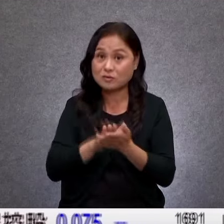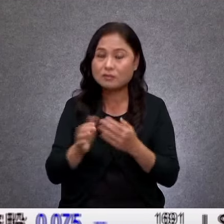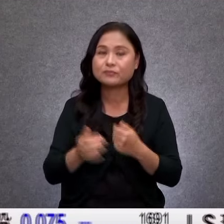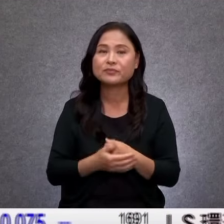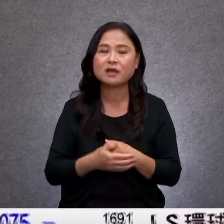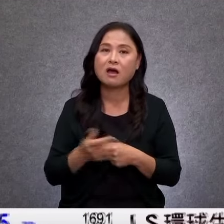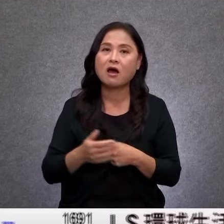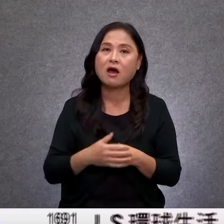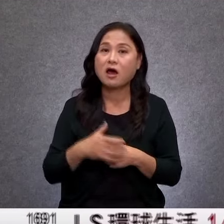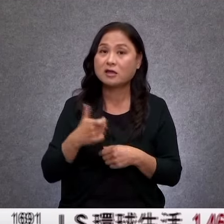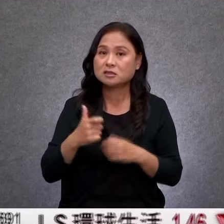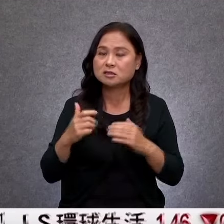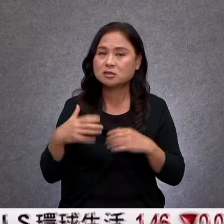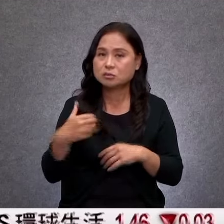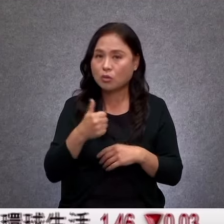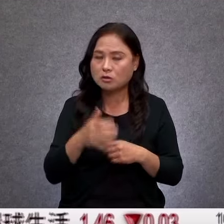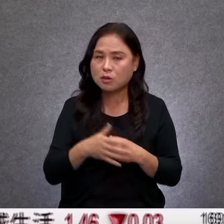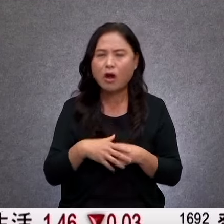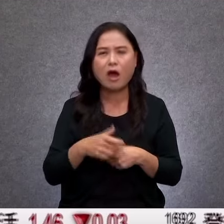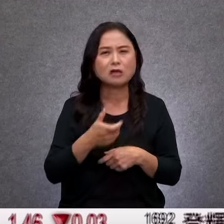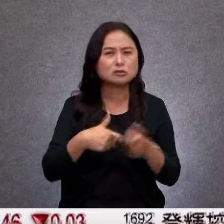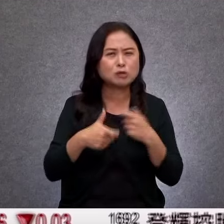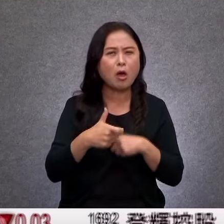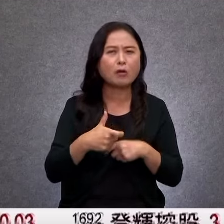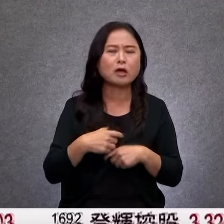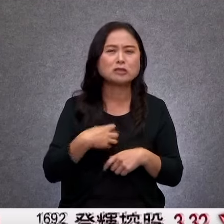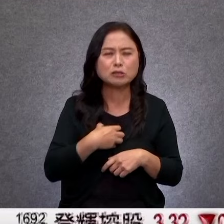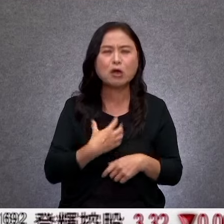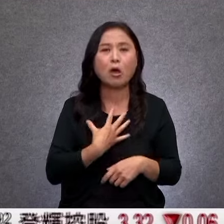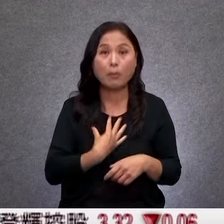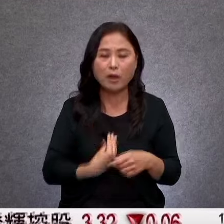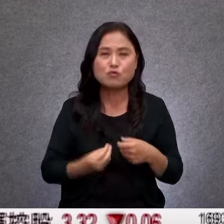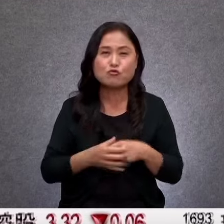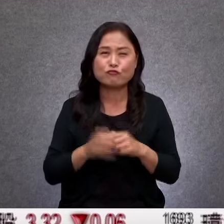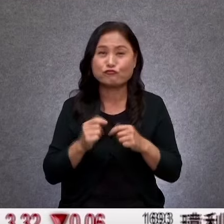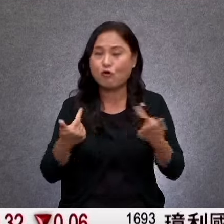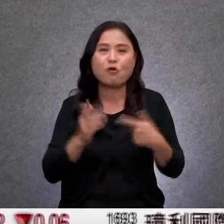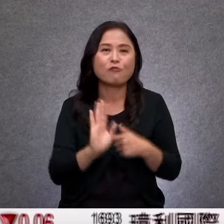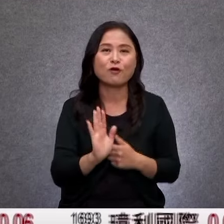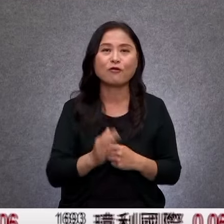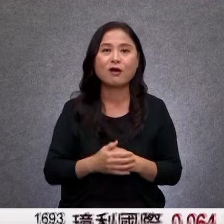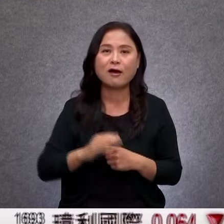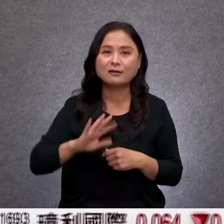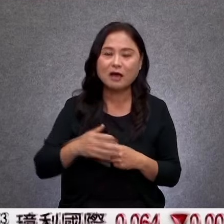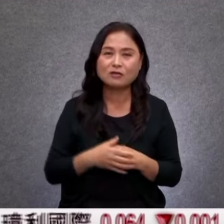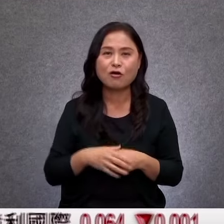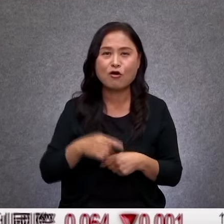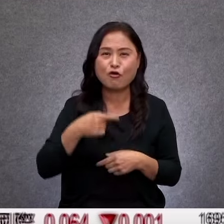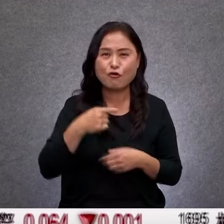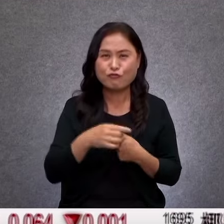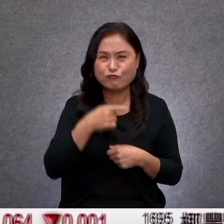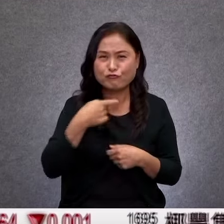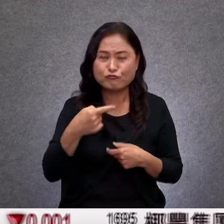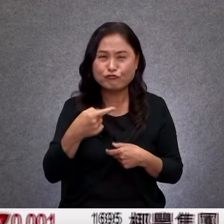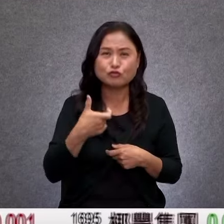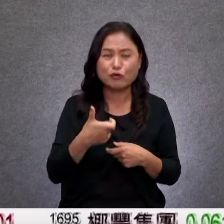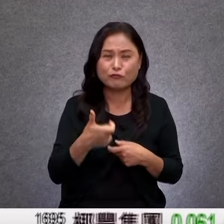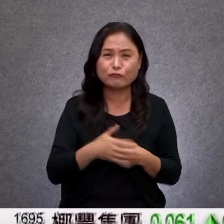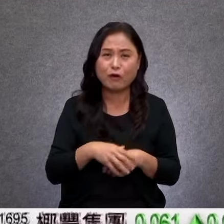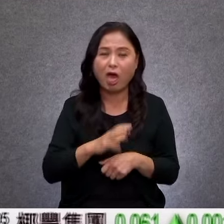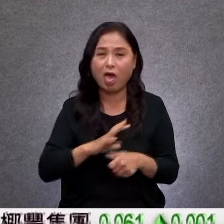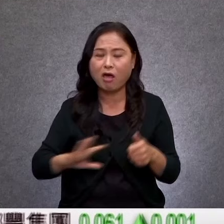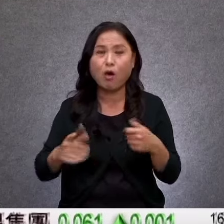咧全面撤辣嘅措施啦。咁司長就話唔想見到咧市場悲觀嘅情緒過分放大，但係其實咧